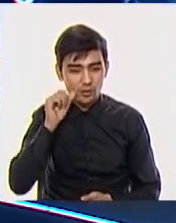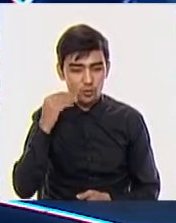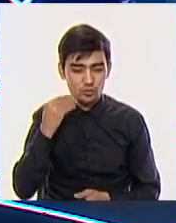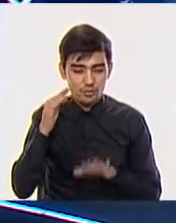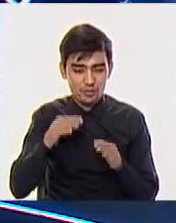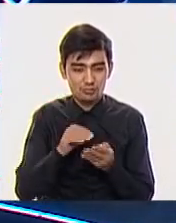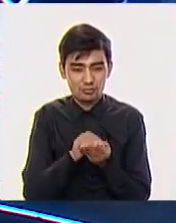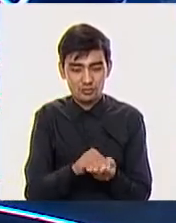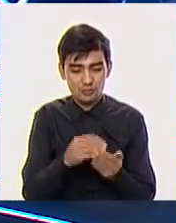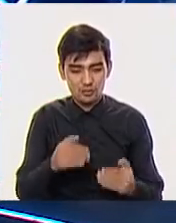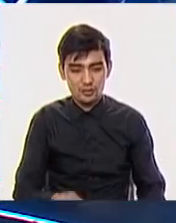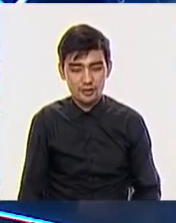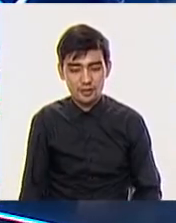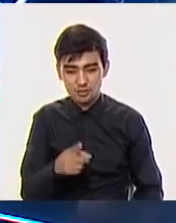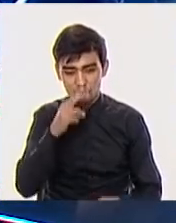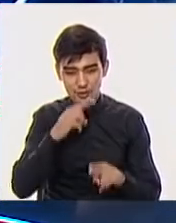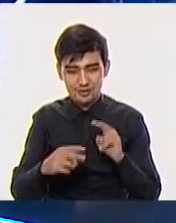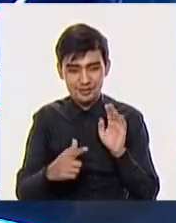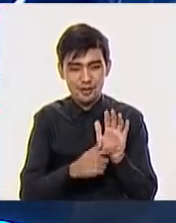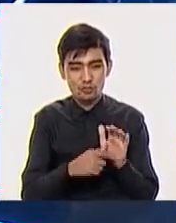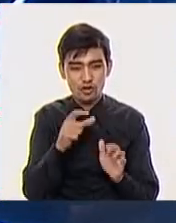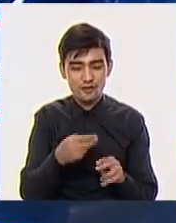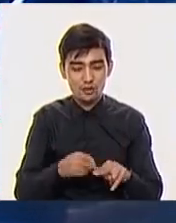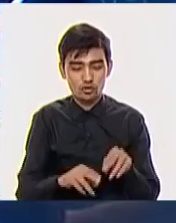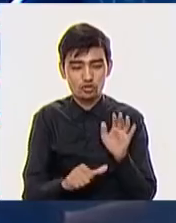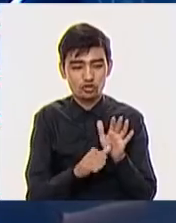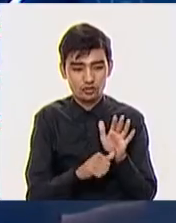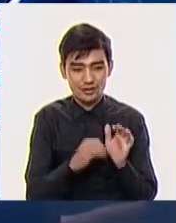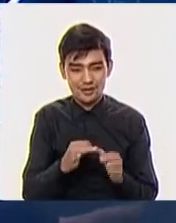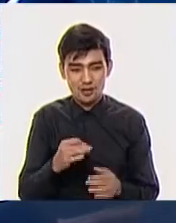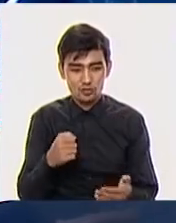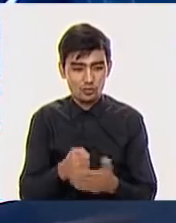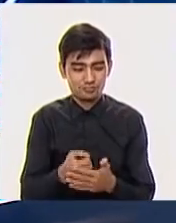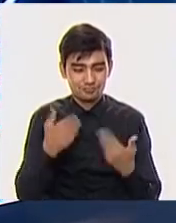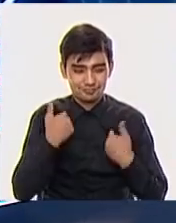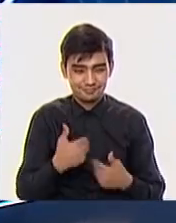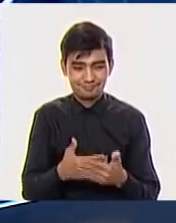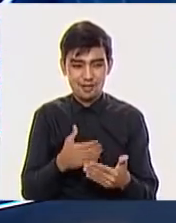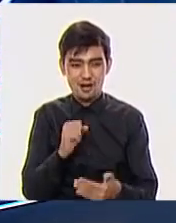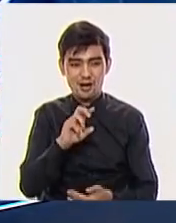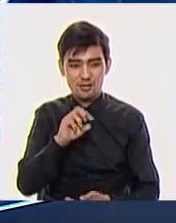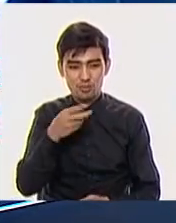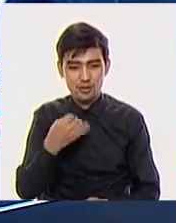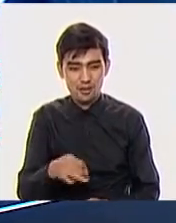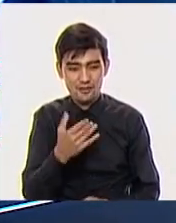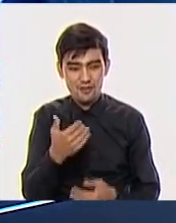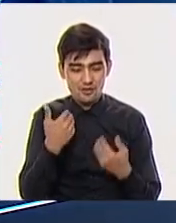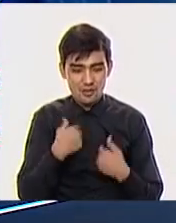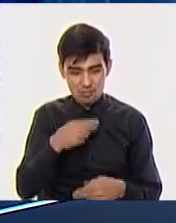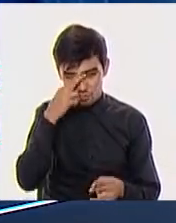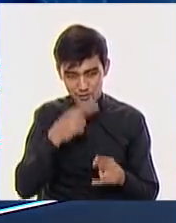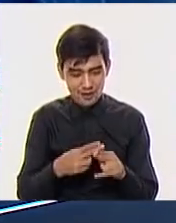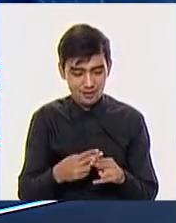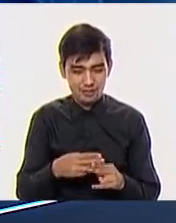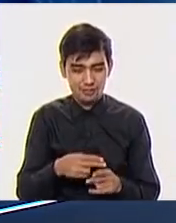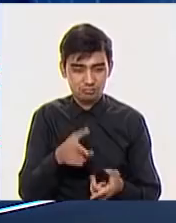қойына тапсырылды. Бұл жоғалған жетеудің алтыншысы әрі осыған дейін мәйіті табылған Абылай Тоқтасынның туған інісі.